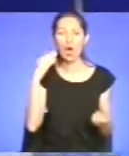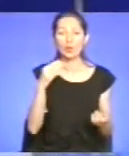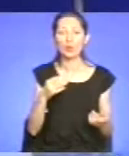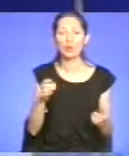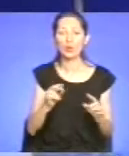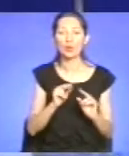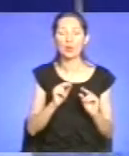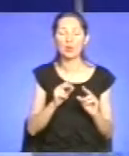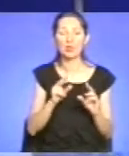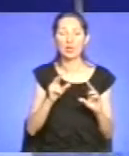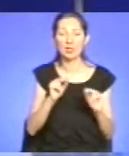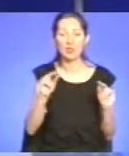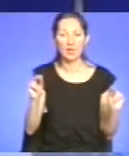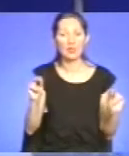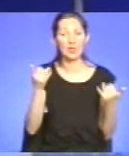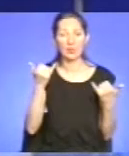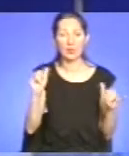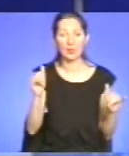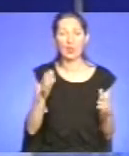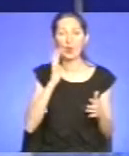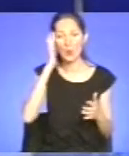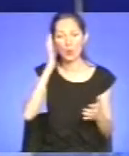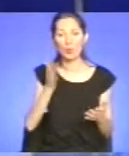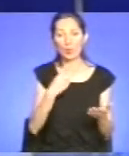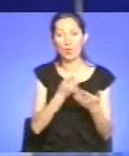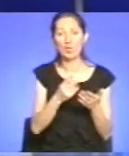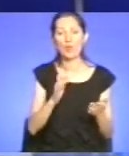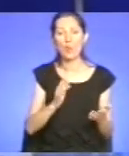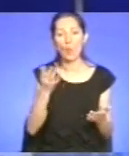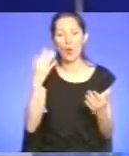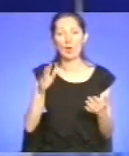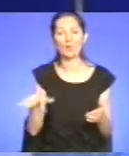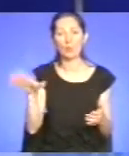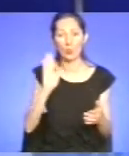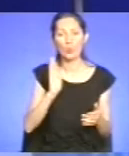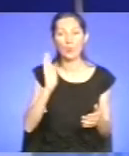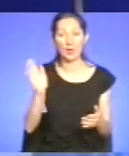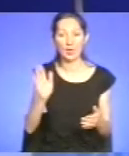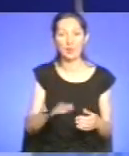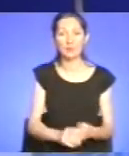Здійснення усіх ваших мрій з прийдешнім Днем Перемоги. Бувайте!